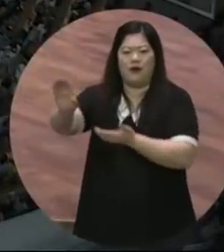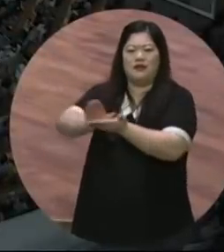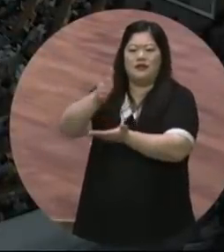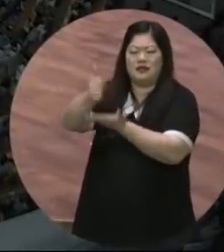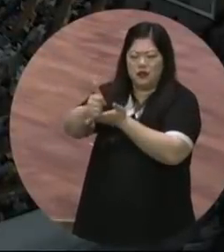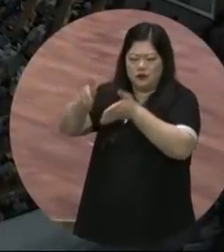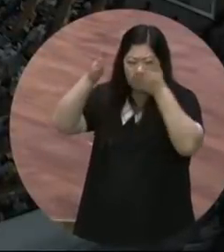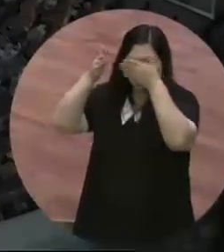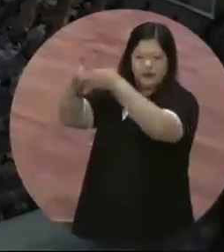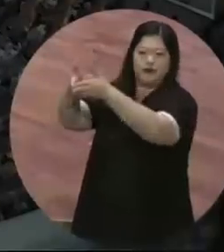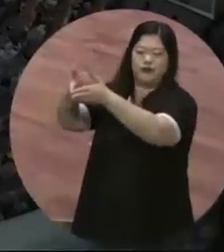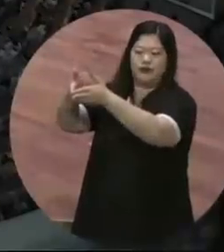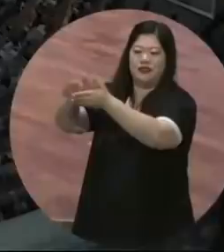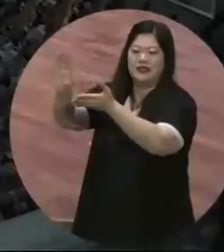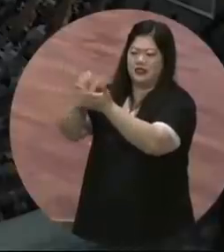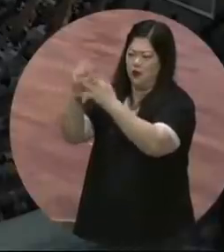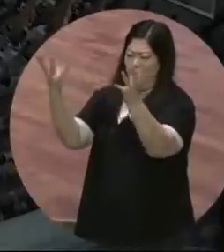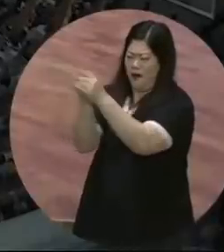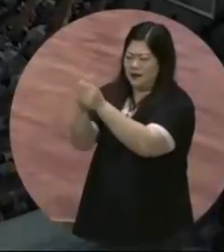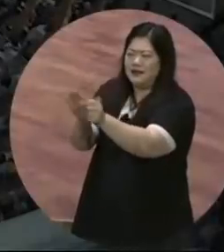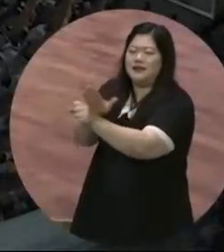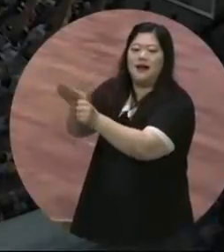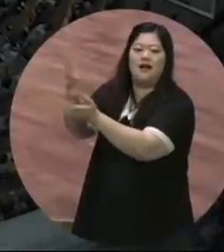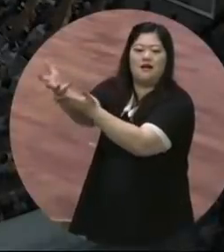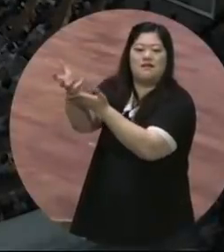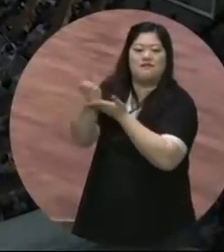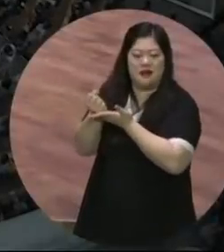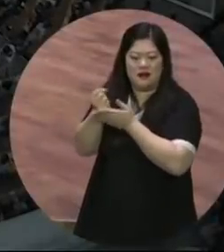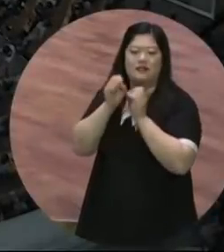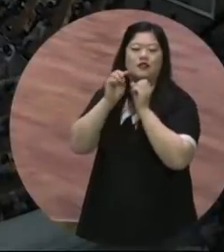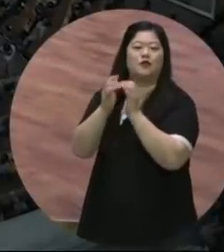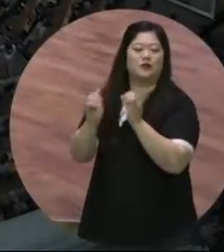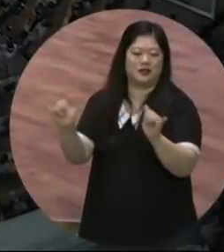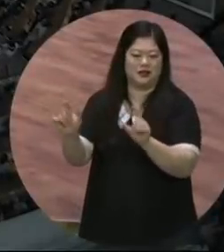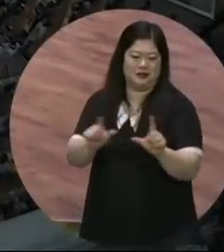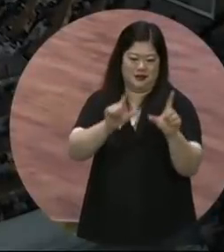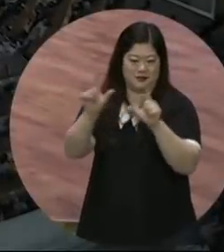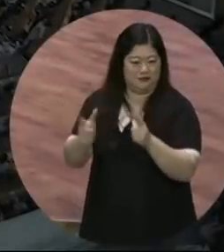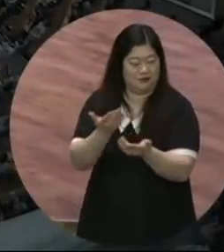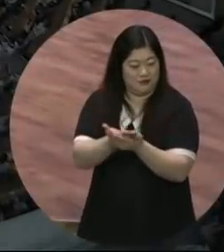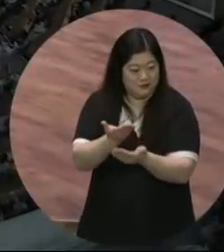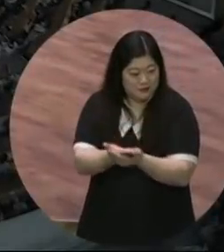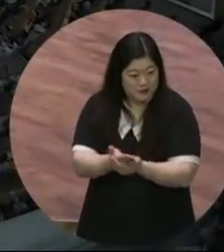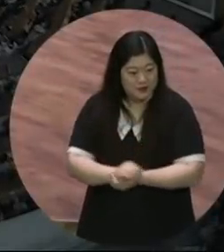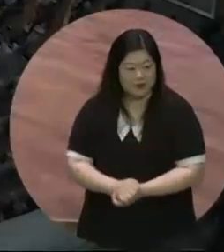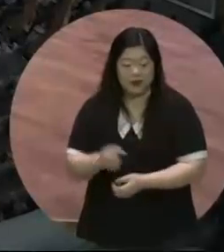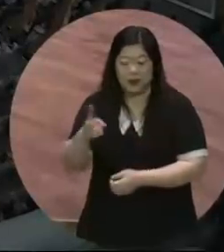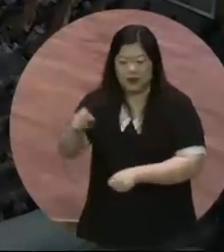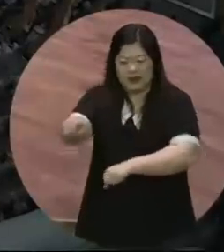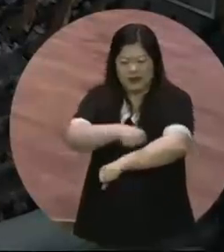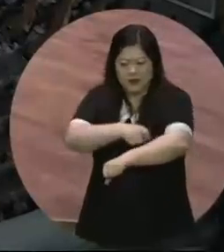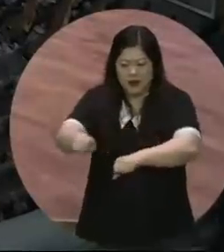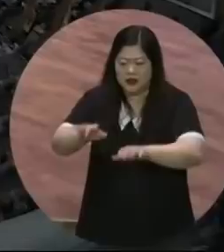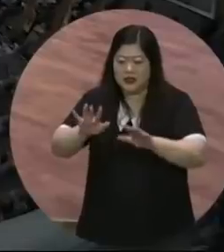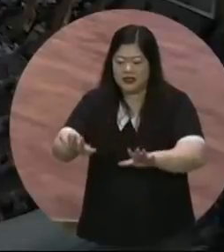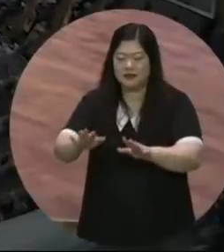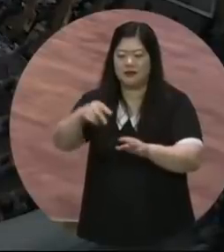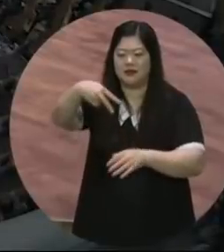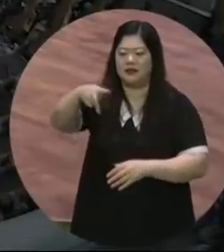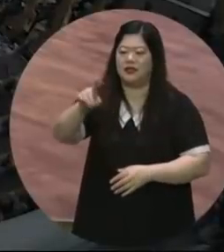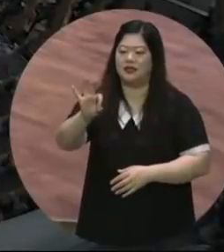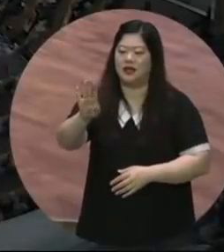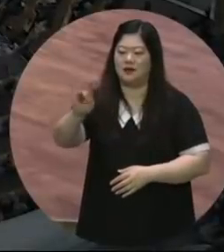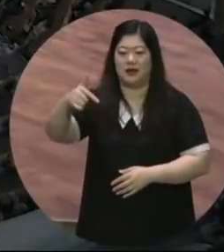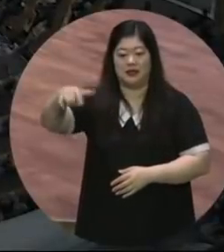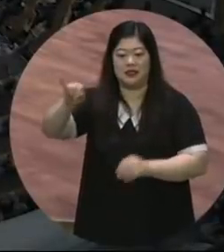주인 그리스도를 그리스도의 절대적 사랑을 증가하는 전도자의 삶을 살게 하여 주옵소서. 특별히 상반기 전도운동을 위해 특별히